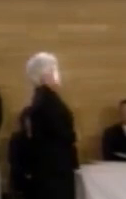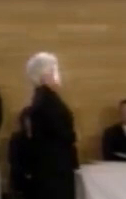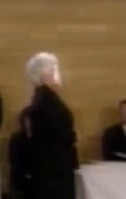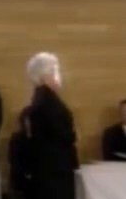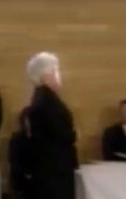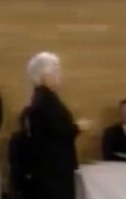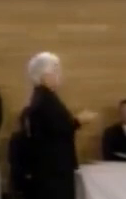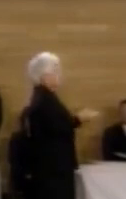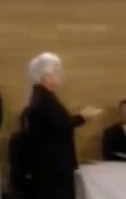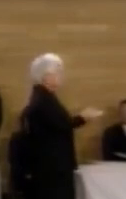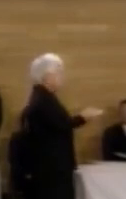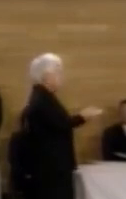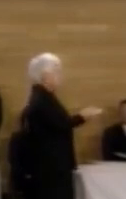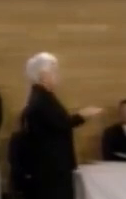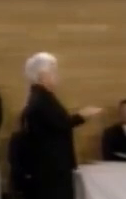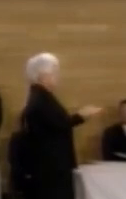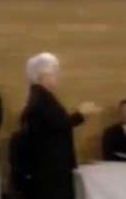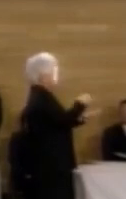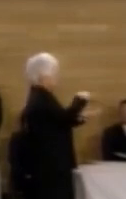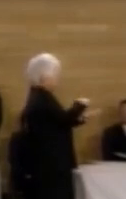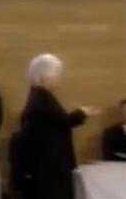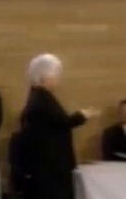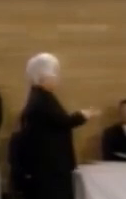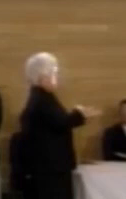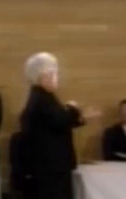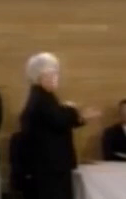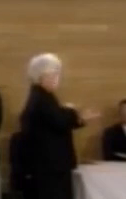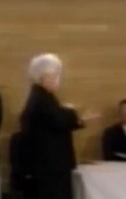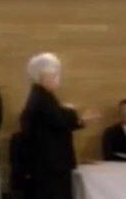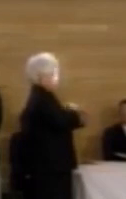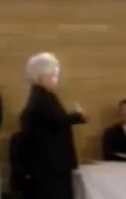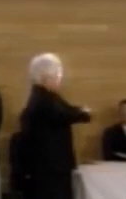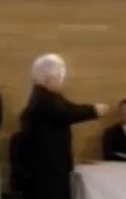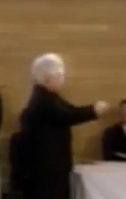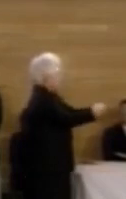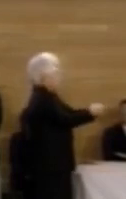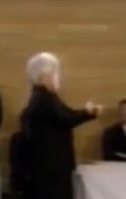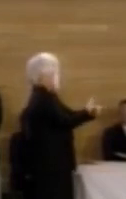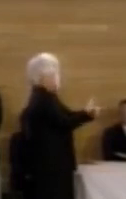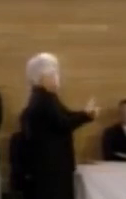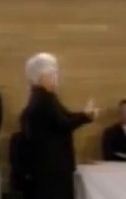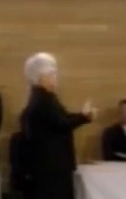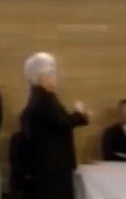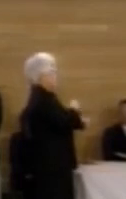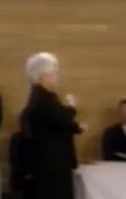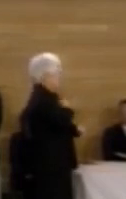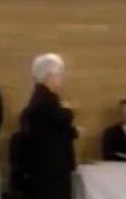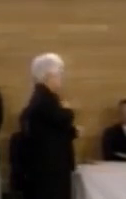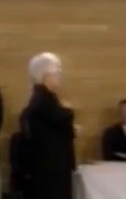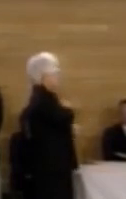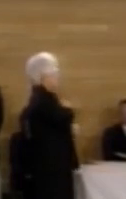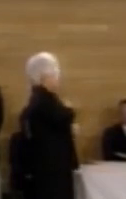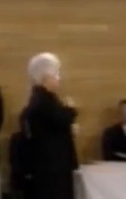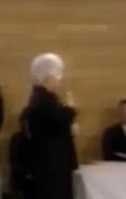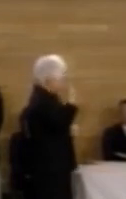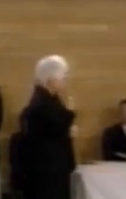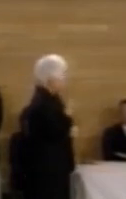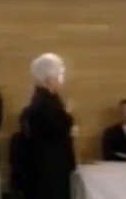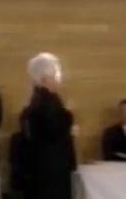震災で失ったものはあまりに大きく、喪失感、悲壮感に襲